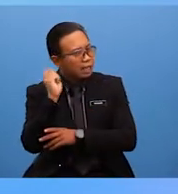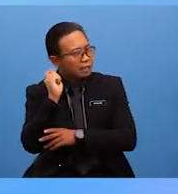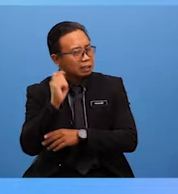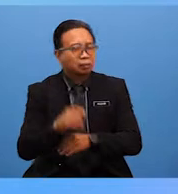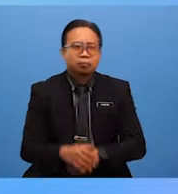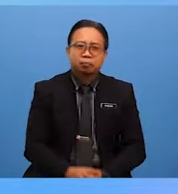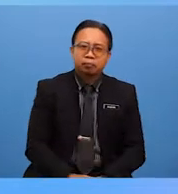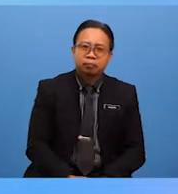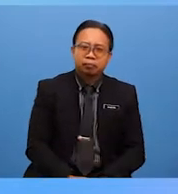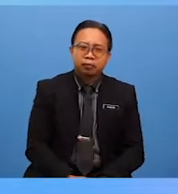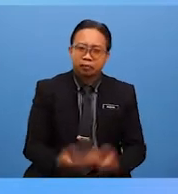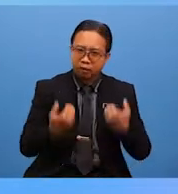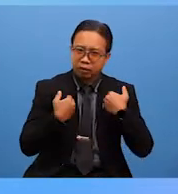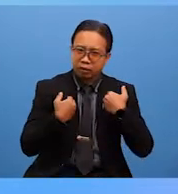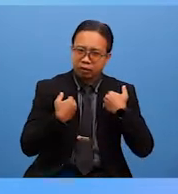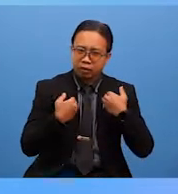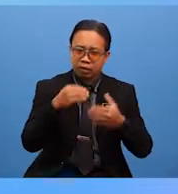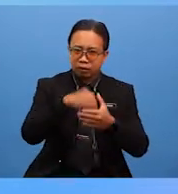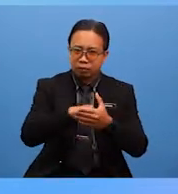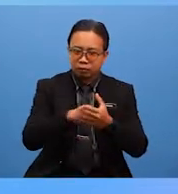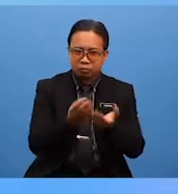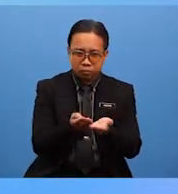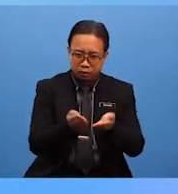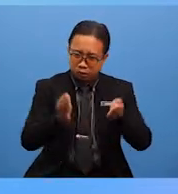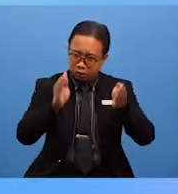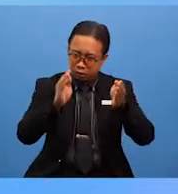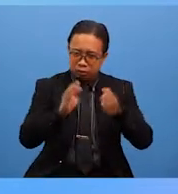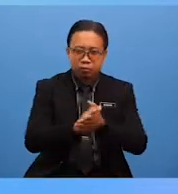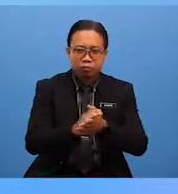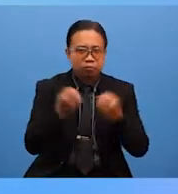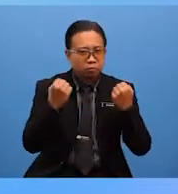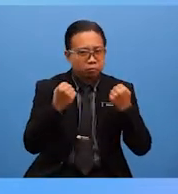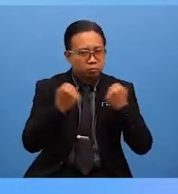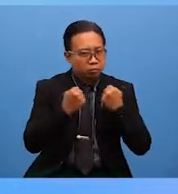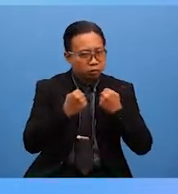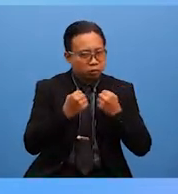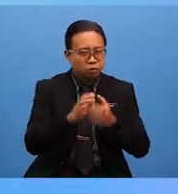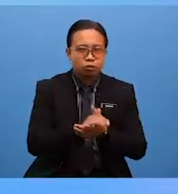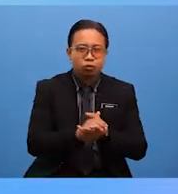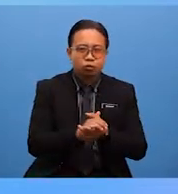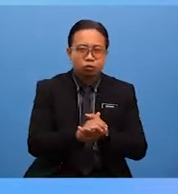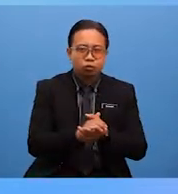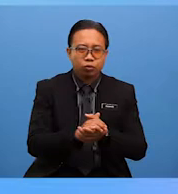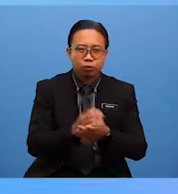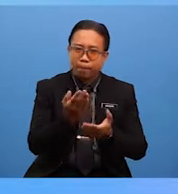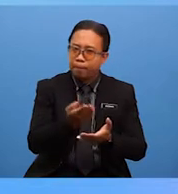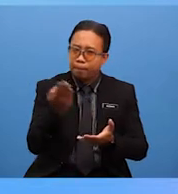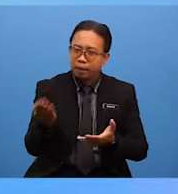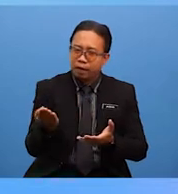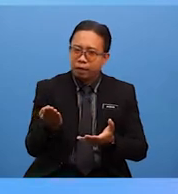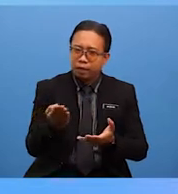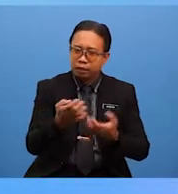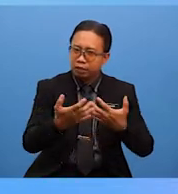sinaran terlibat dalam kelalang termos lebih sejuk ke Tuhan elektrik dan juga